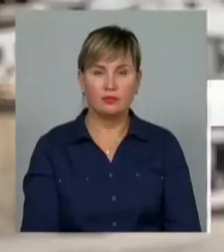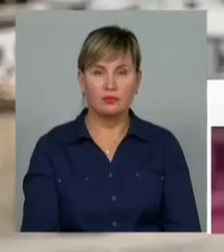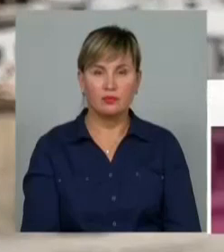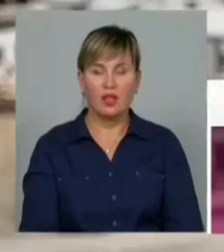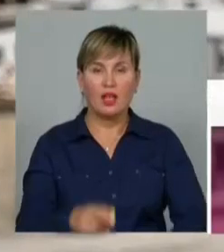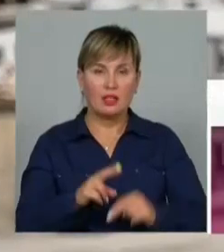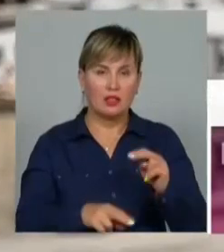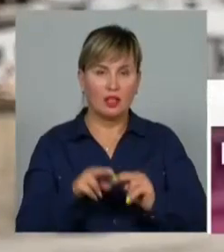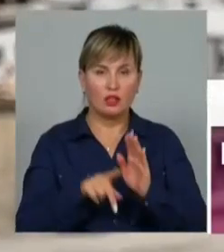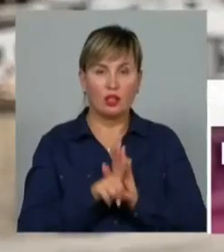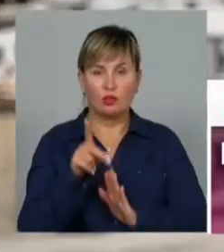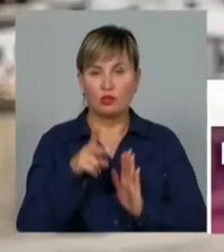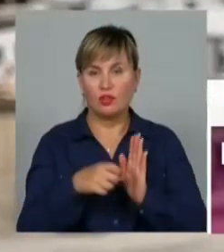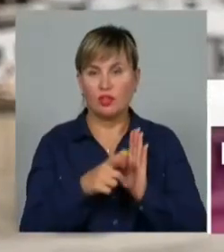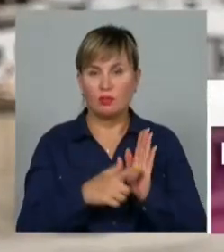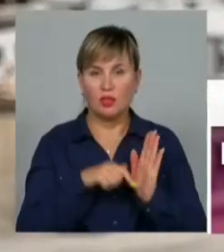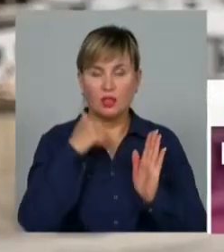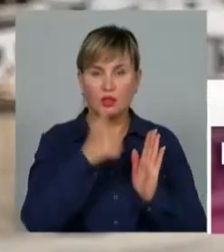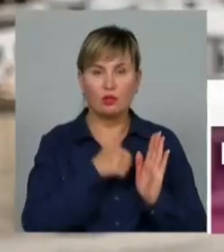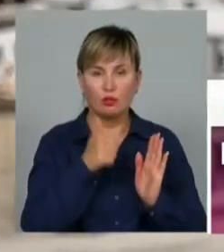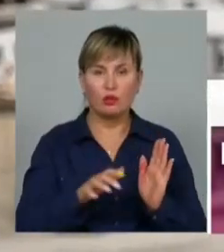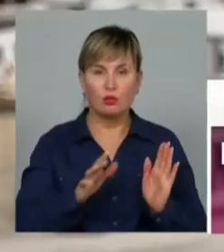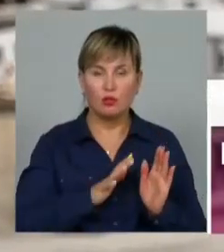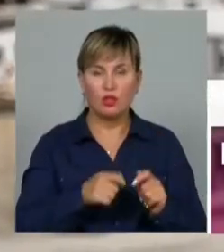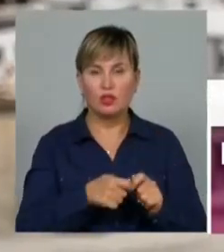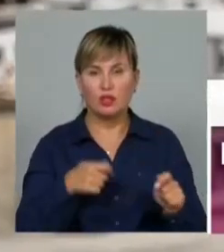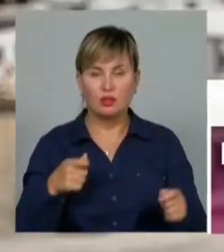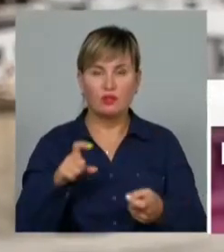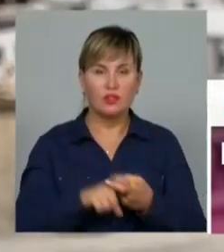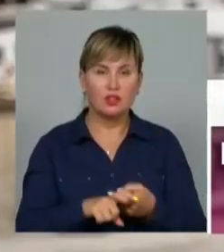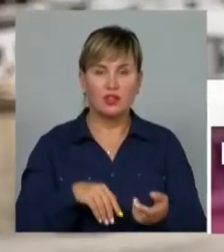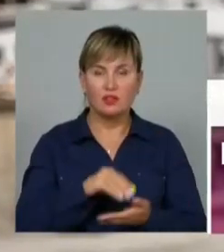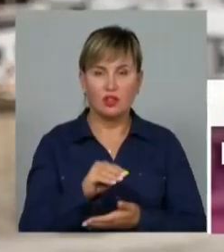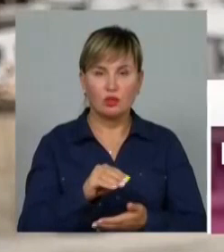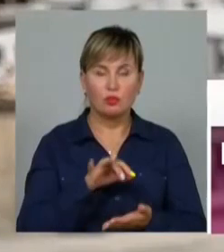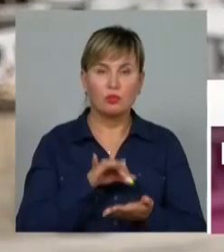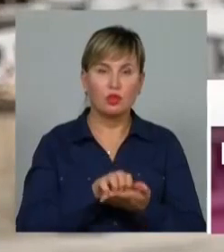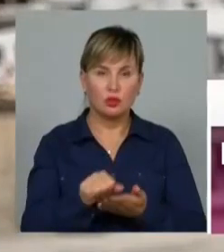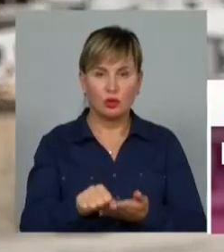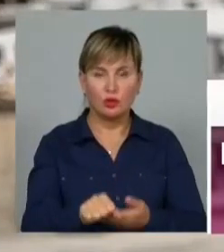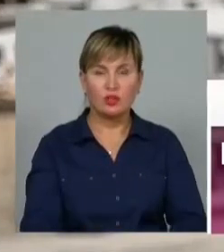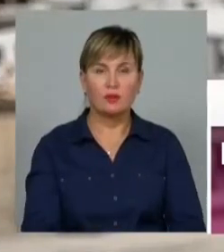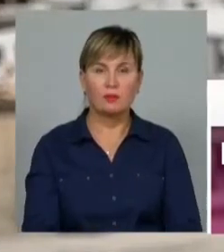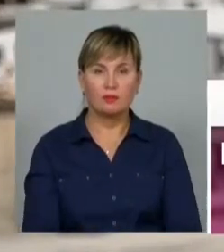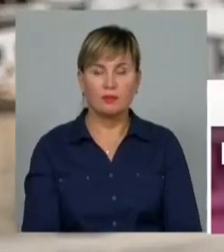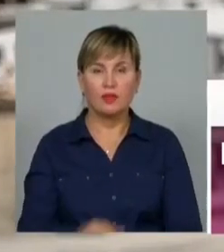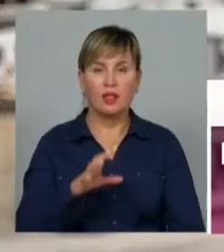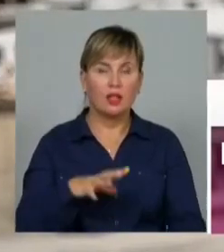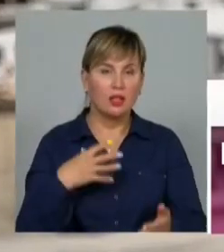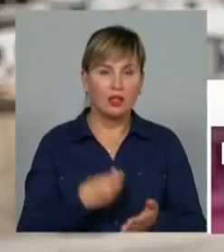Строительство началось в 2017 году. Оно было затянуто в связи с выкупом и сносом. До сих